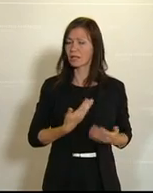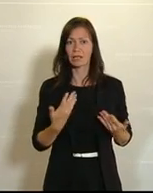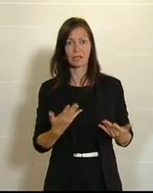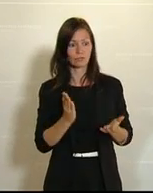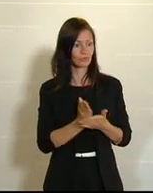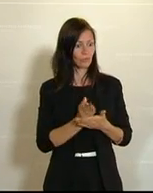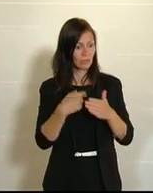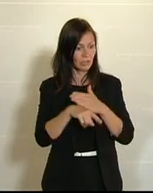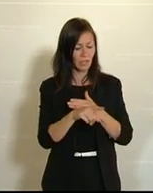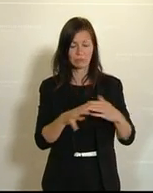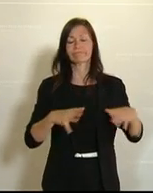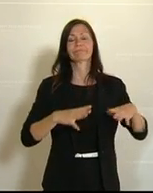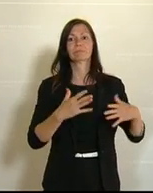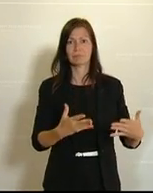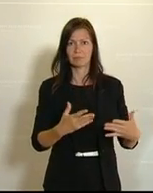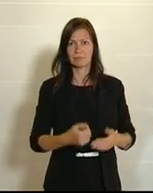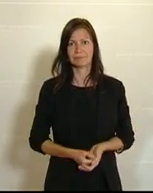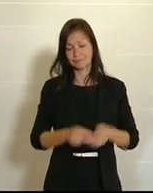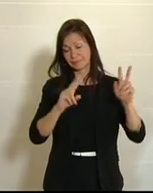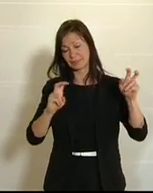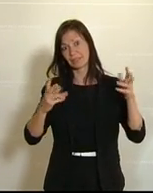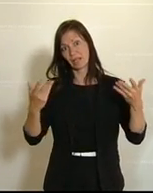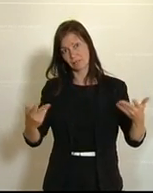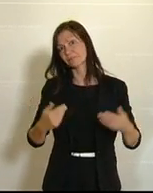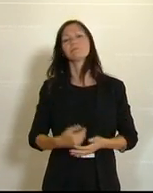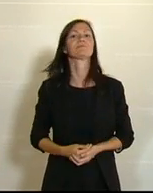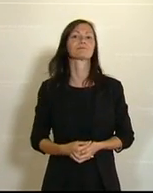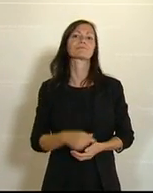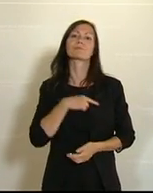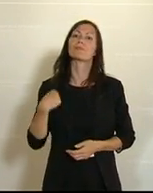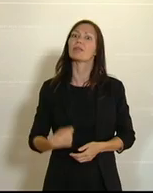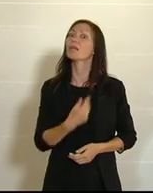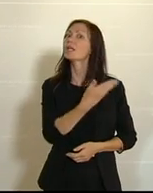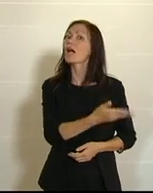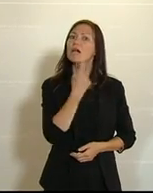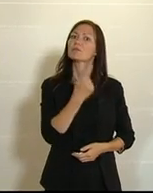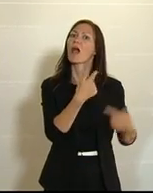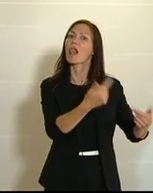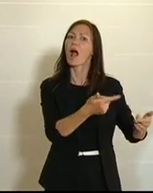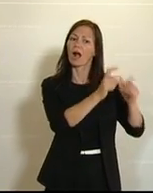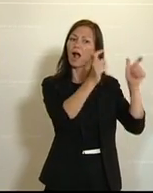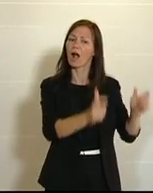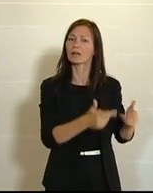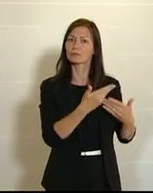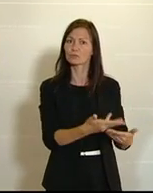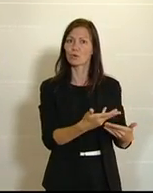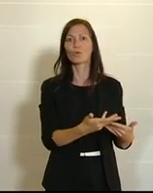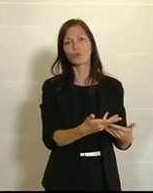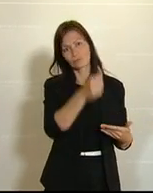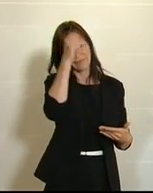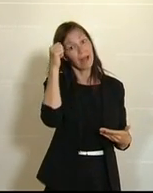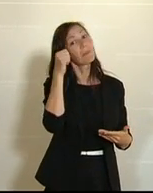dieser Anblick getroffen. Zitat Ende. China nennt diese Lager